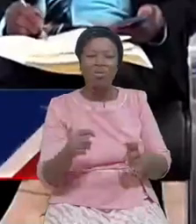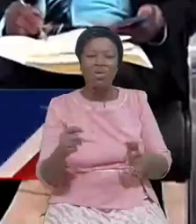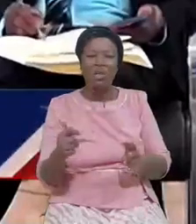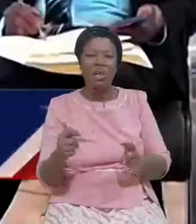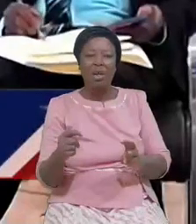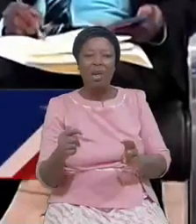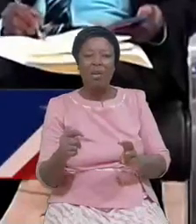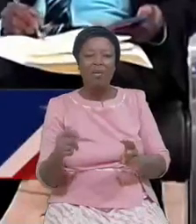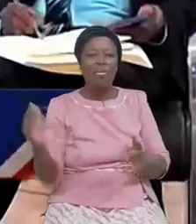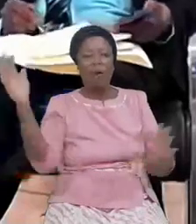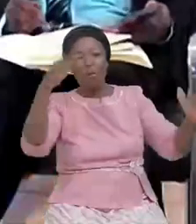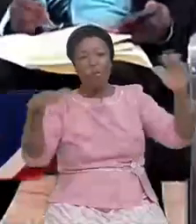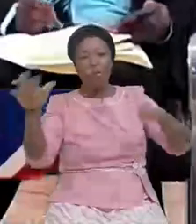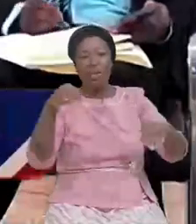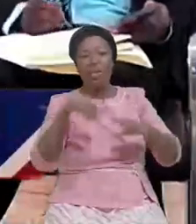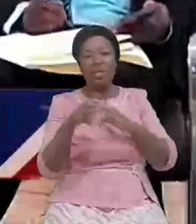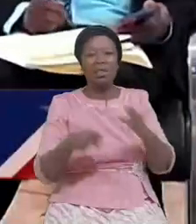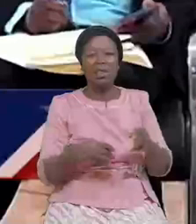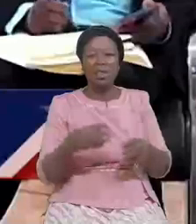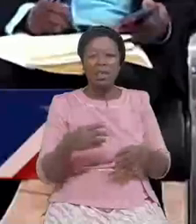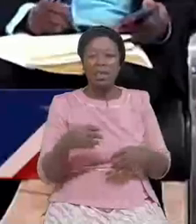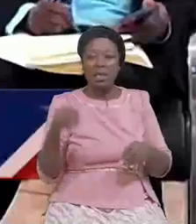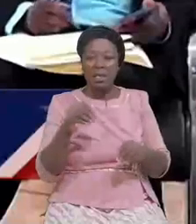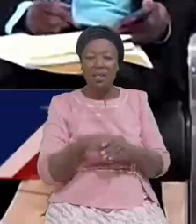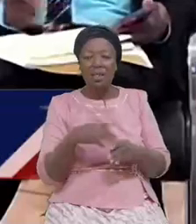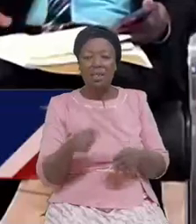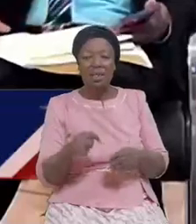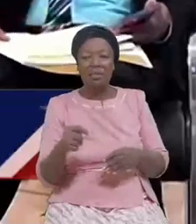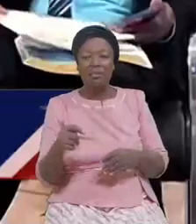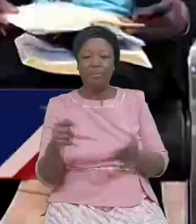voyons psaume 106, verset 13.